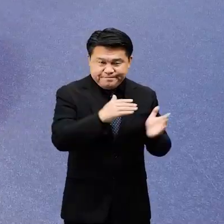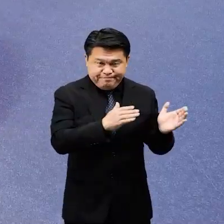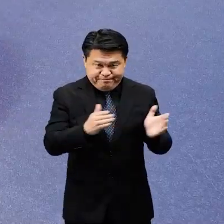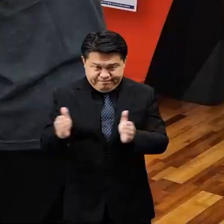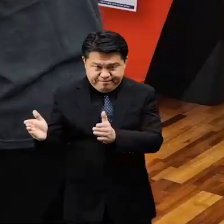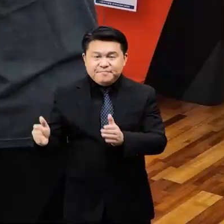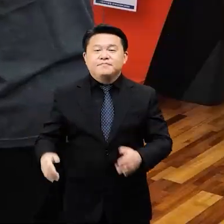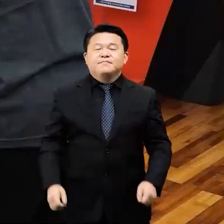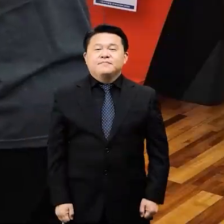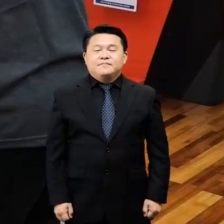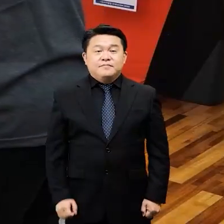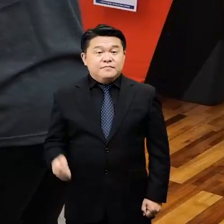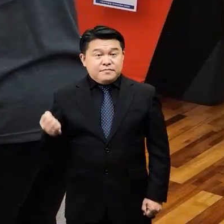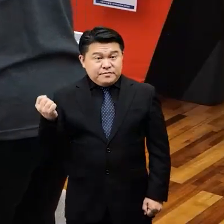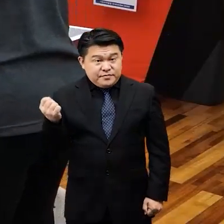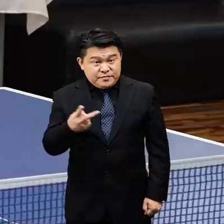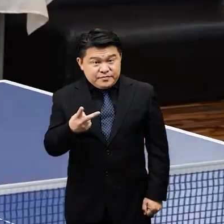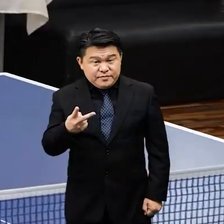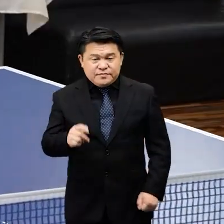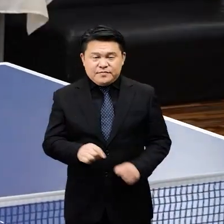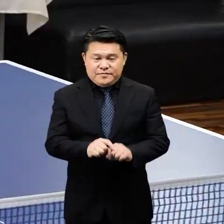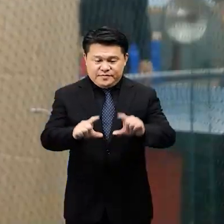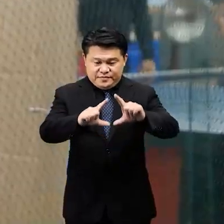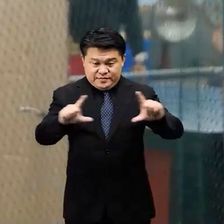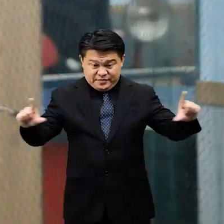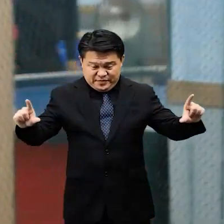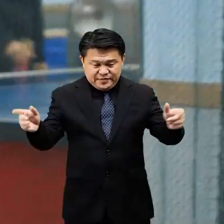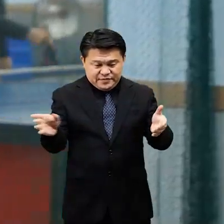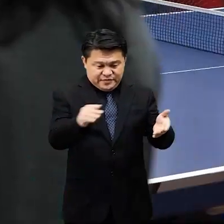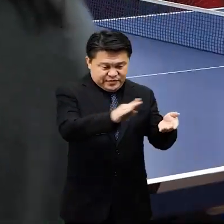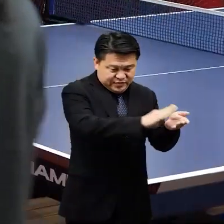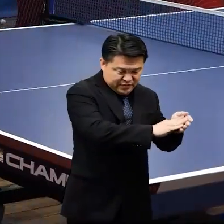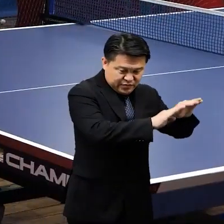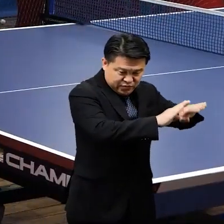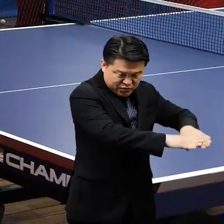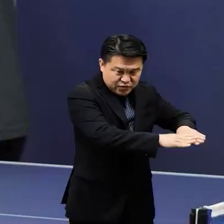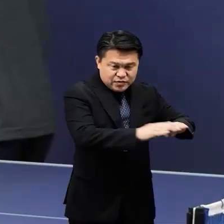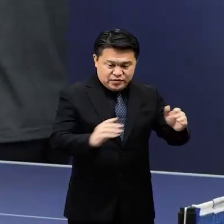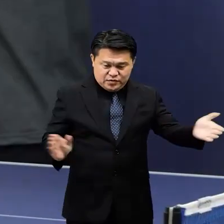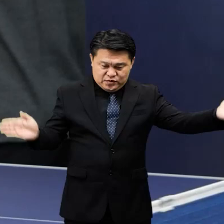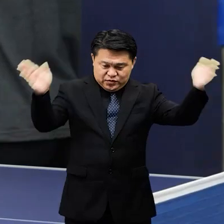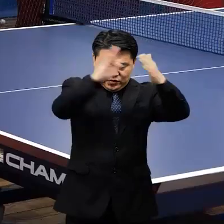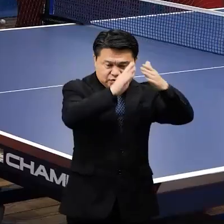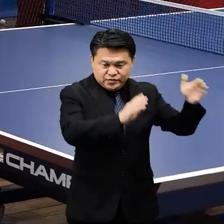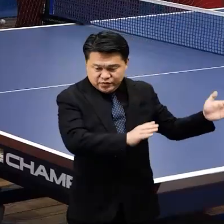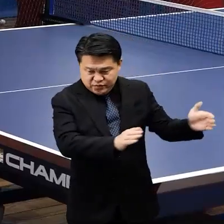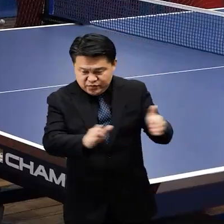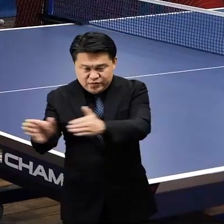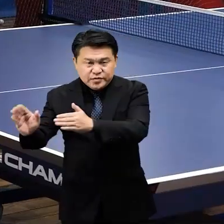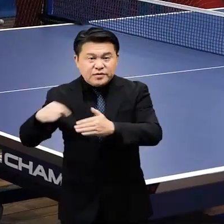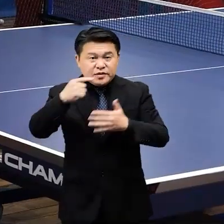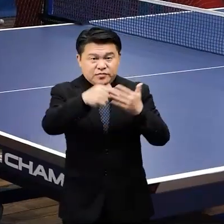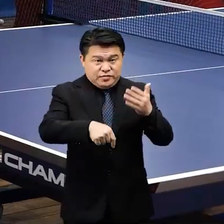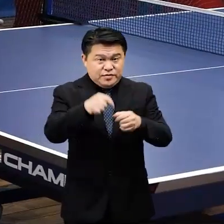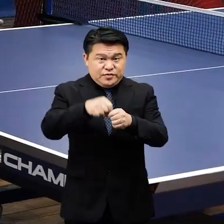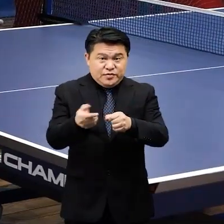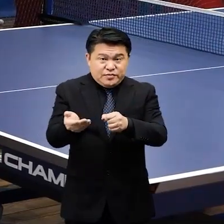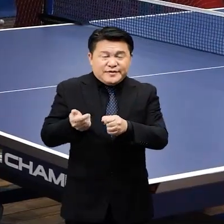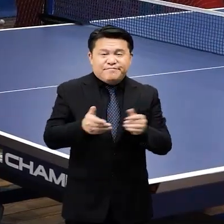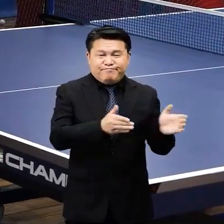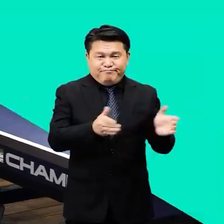정리합니다. 또한 가림막과 탁구대도 정해진 장소에 정리하여 다음 프로그램을 위해